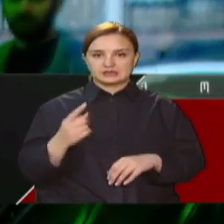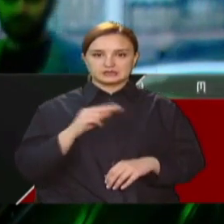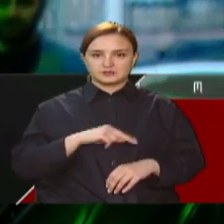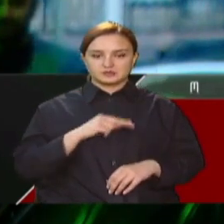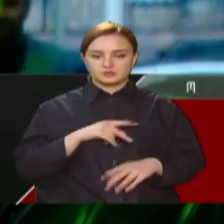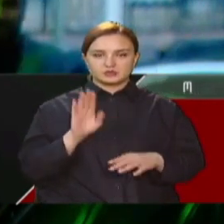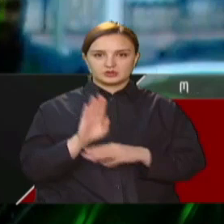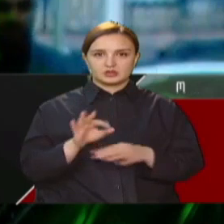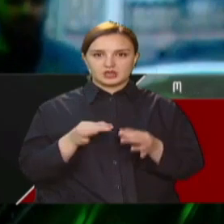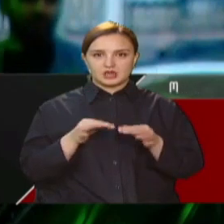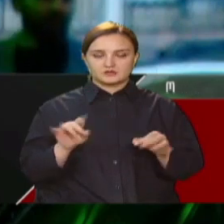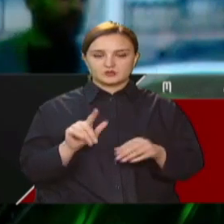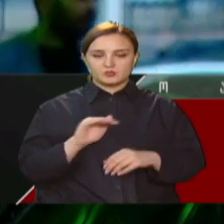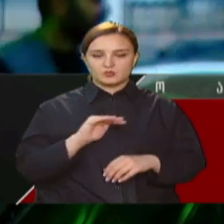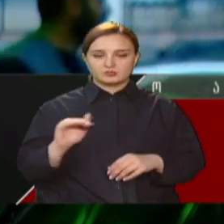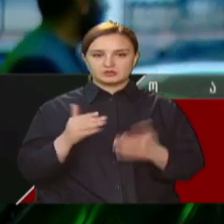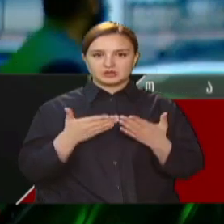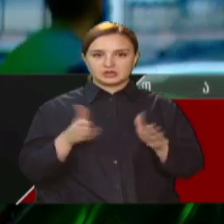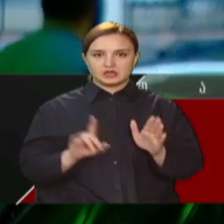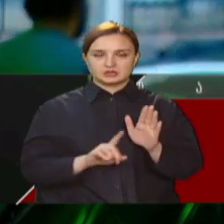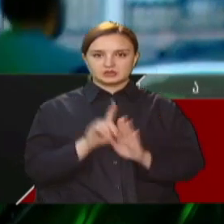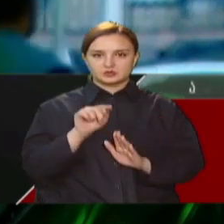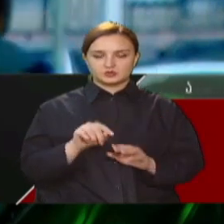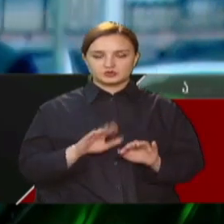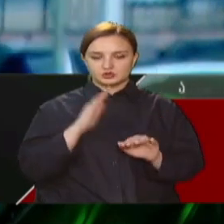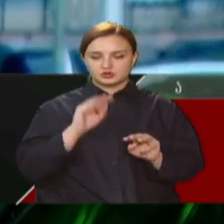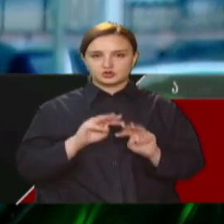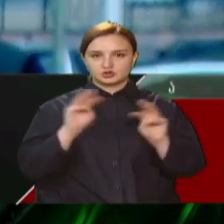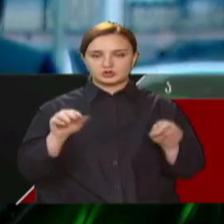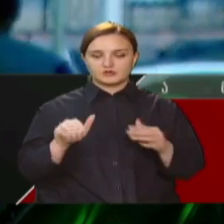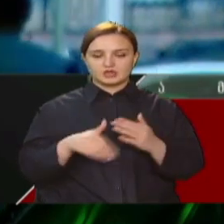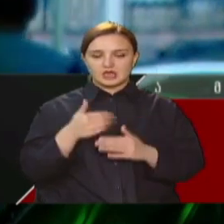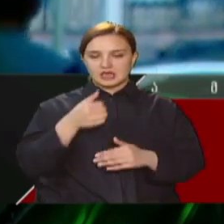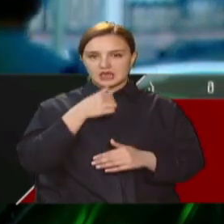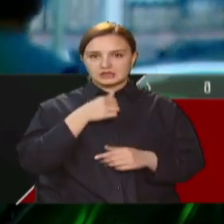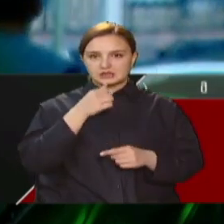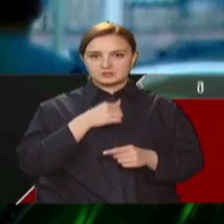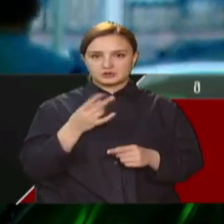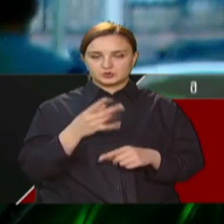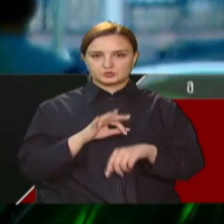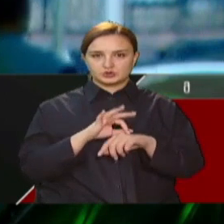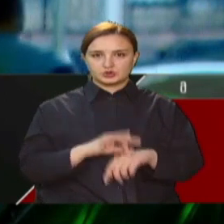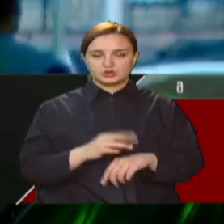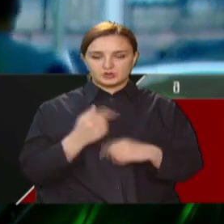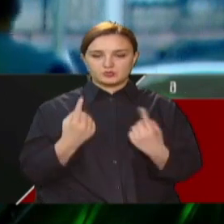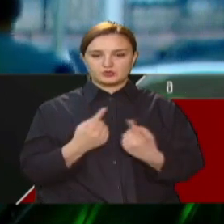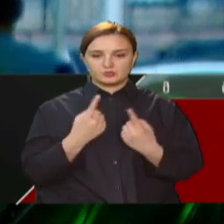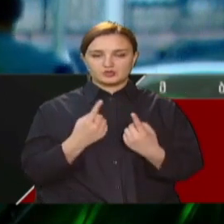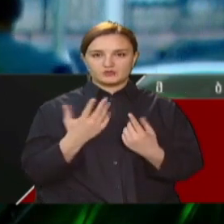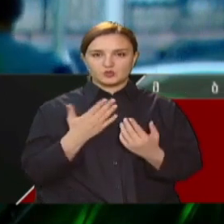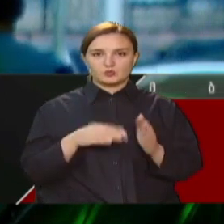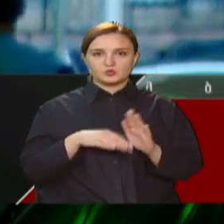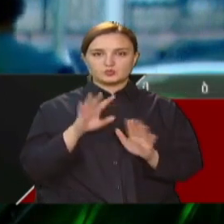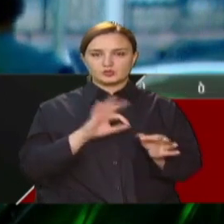სამსახურმა გასანებართვა იმის, რომ ოფიციალურად გახსნილიყო ეს ჩადრევანი, და ასევე ახალი ექსპერტიზა უნდა ჩატარდეს, ბუნებრივია უკვე, რომელიც